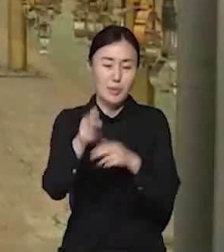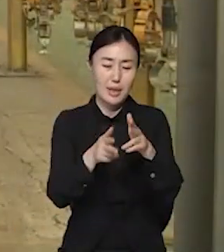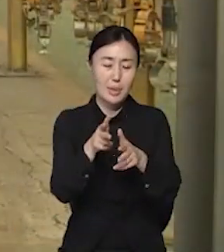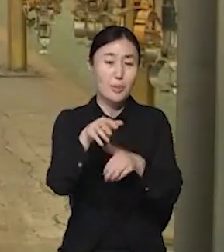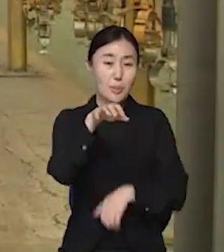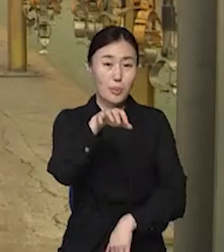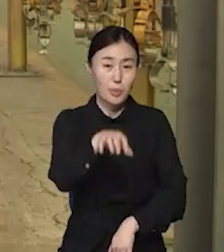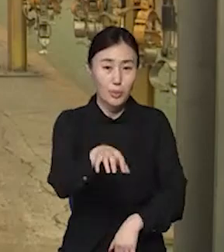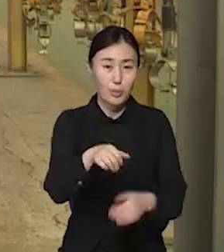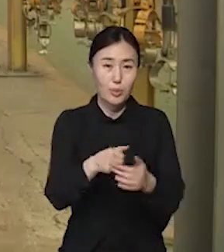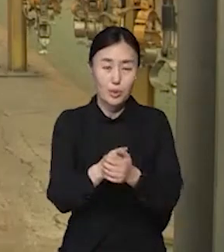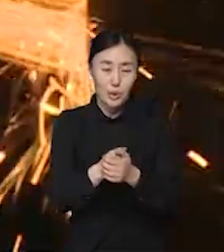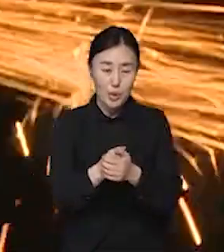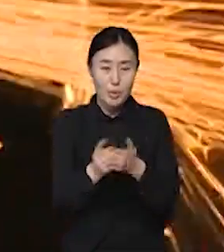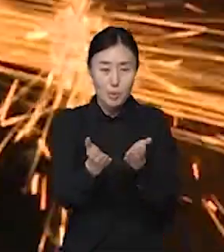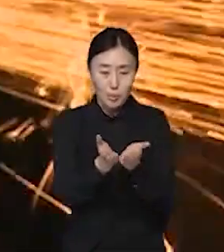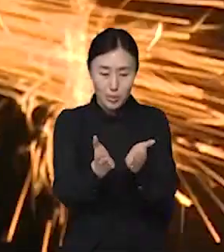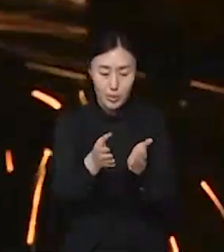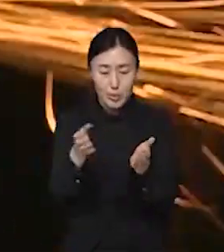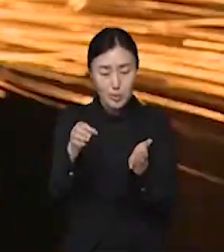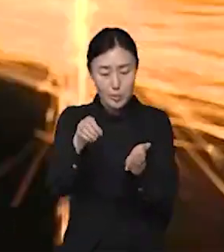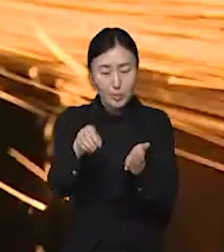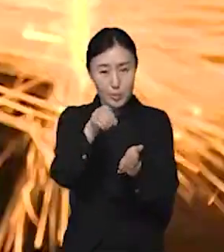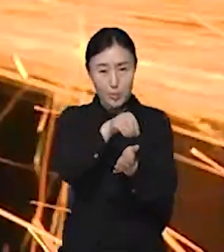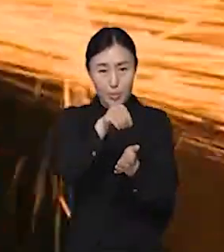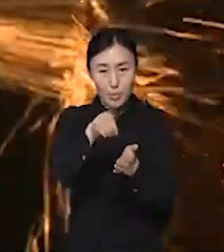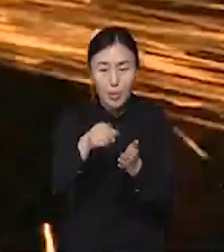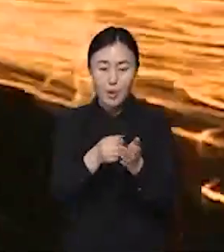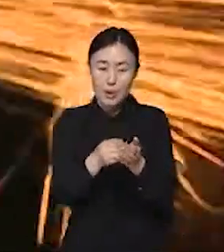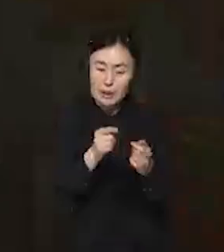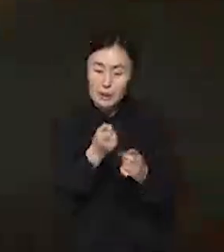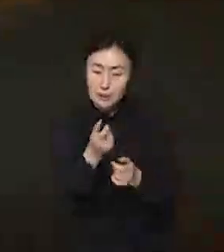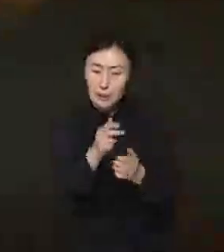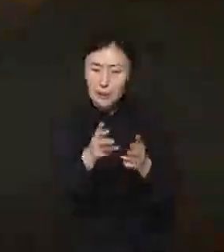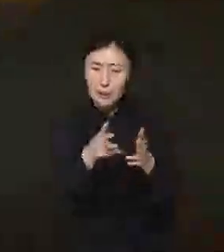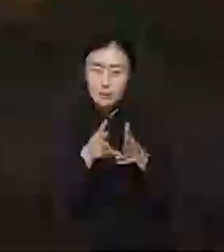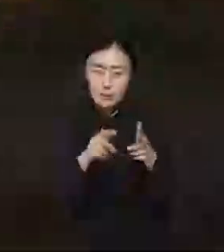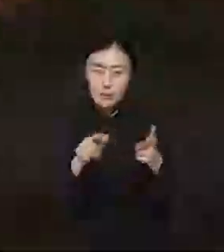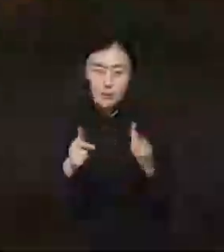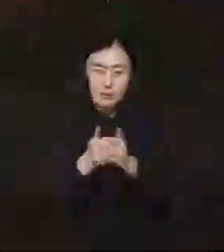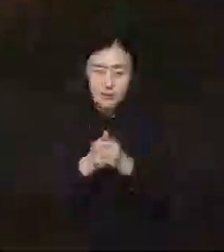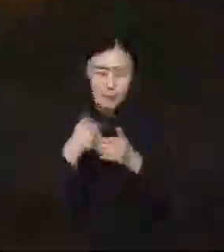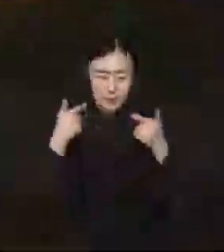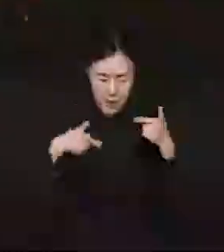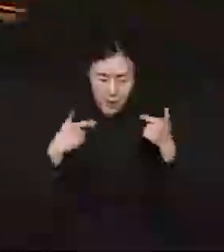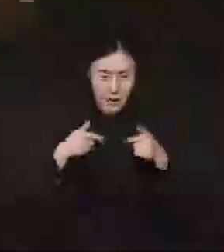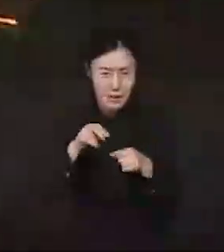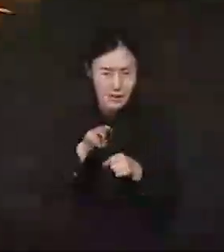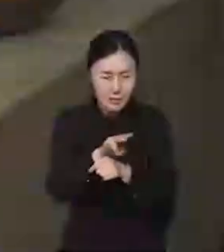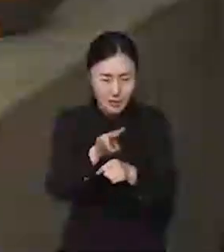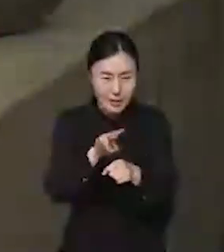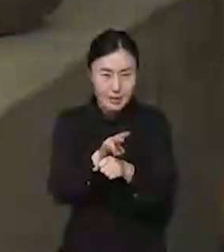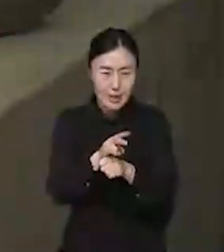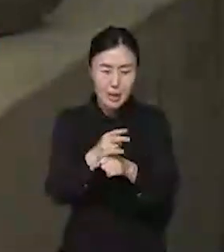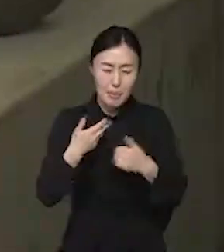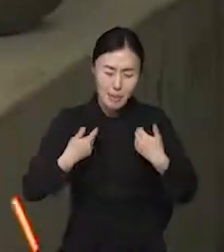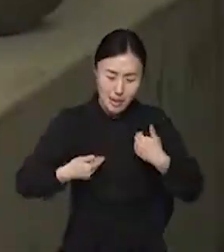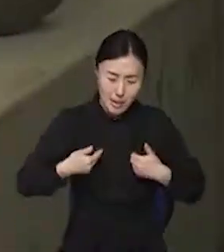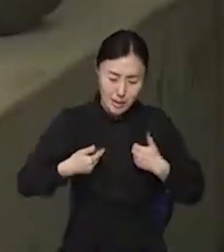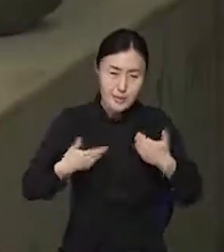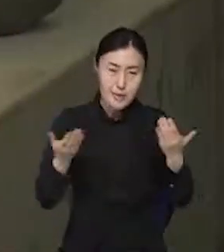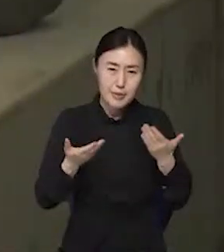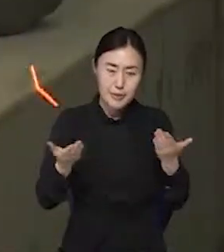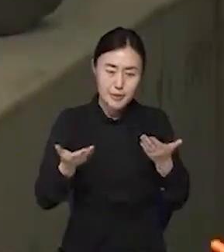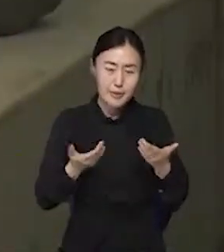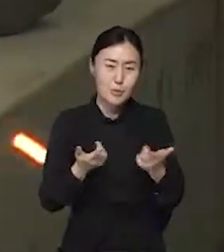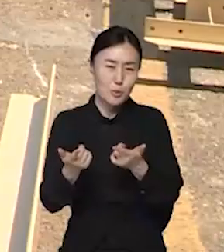대형 선박의 블록 조립 공정을 맡고 있는 업체가 대부분인 이곳에선 요즘 24시간이 모자랄 정도로 바쁜 작업 일정을